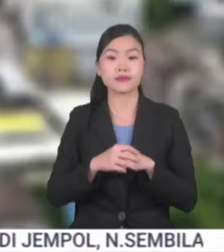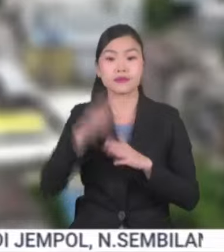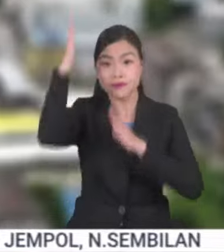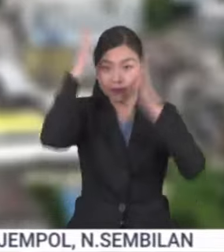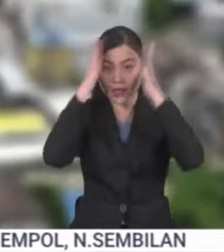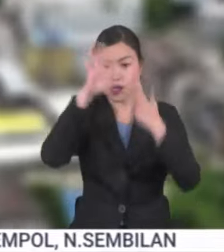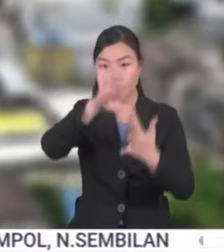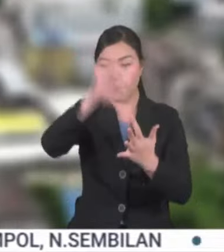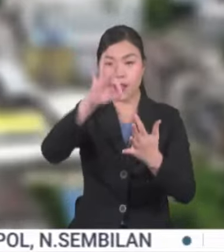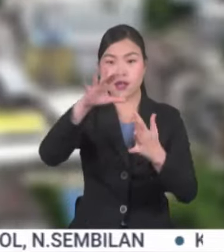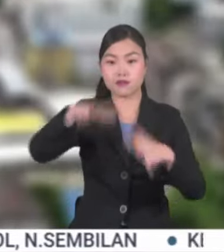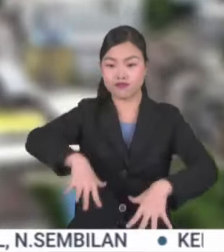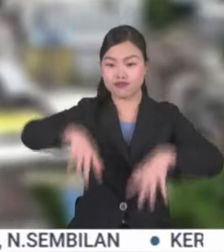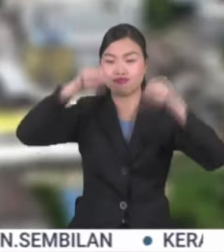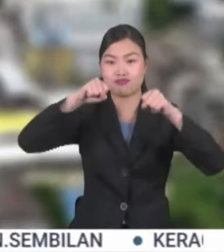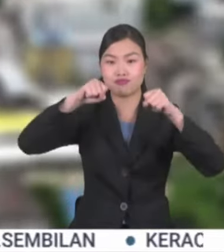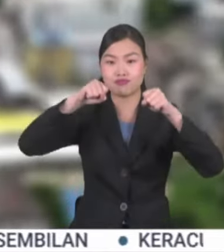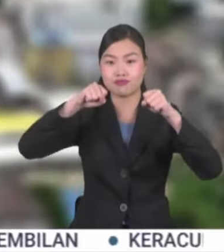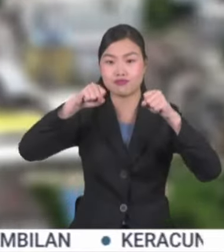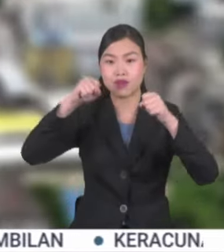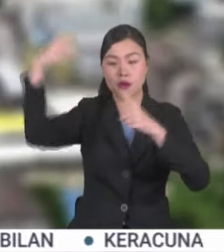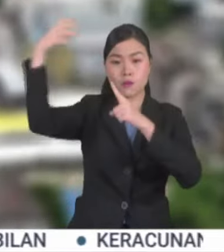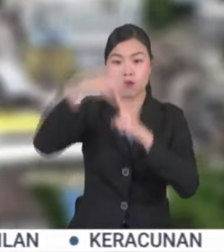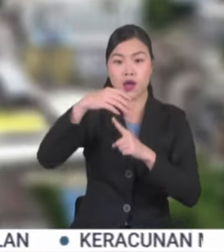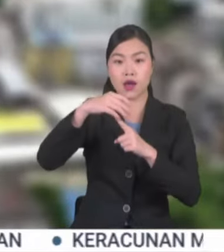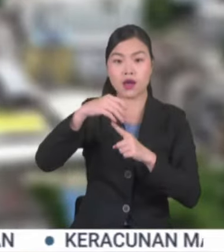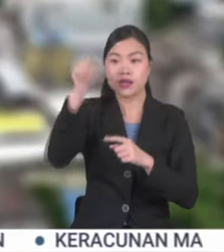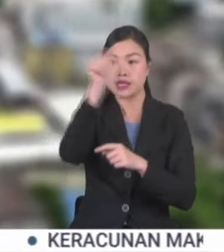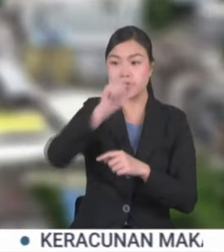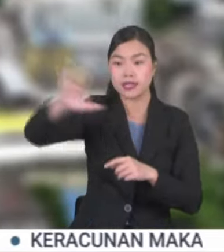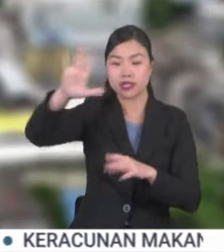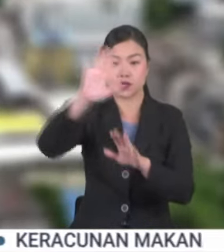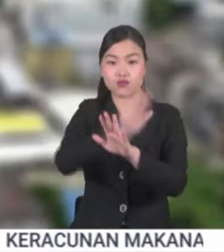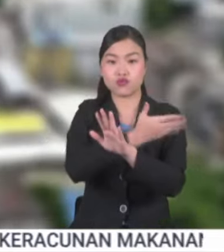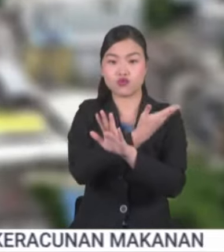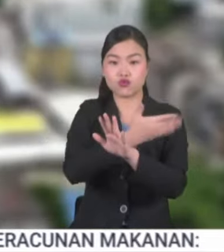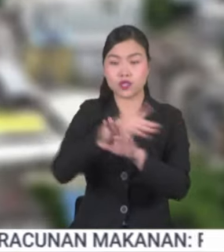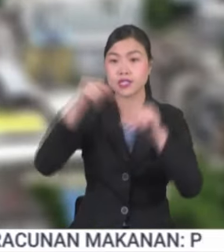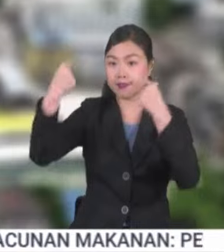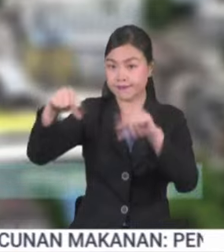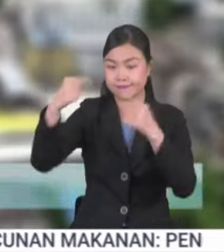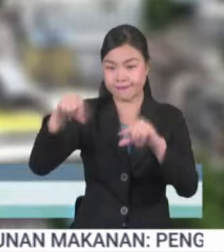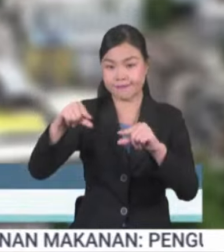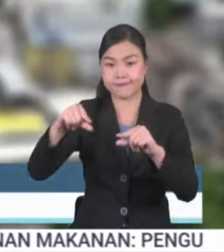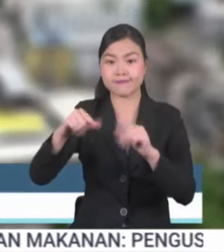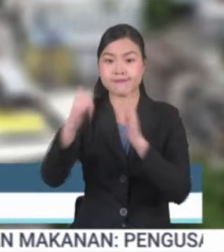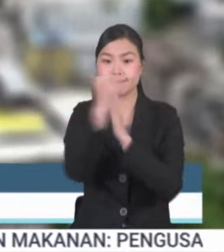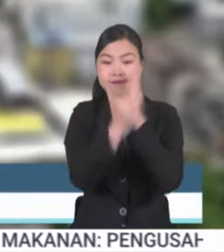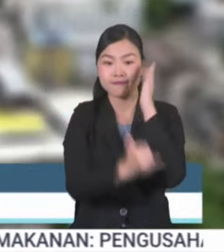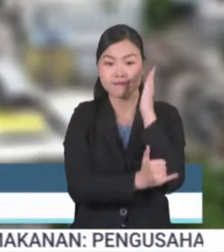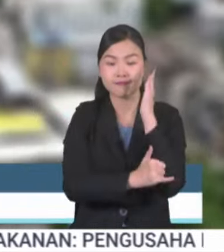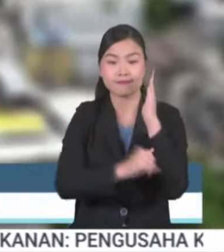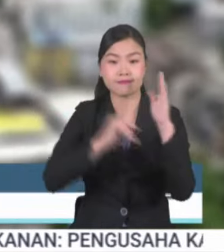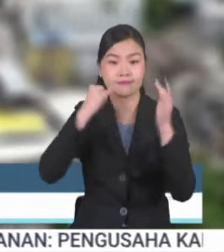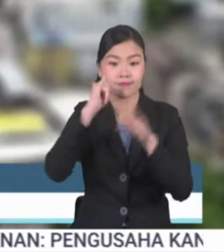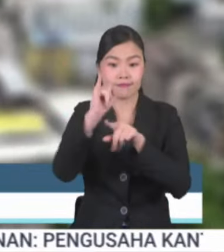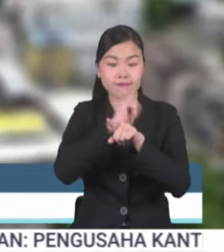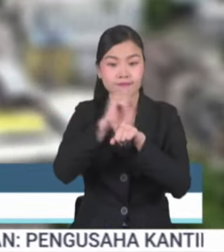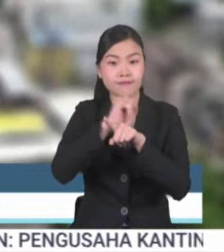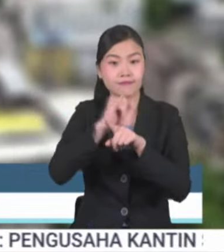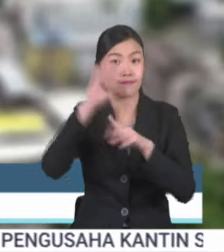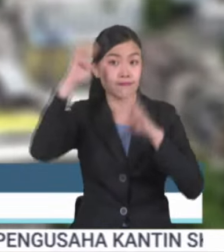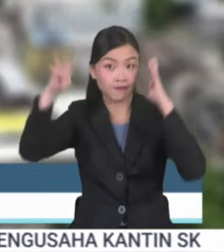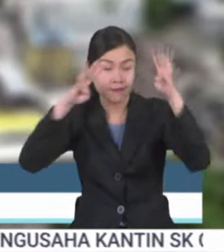Malaysia dipilih menjadi tuan rumah kejohanan Asian Music Game 2026. Yayasan Amanah Industri Kreatif Kebangsaan